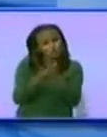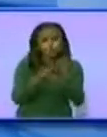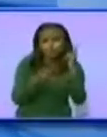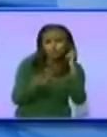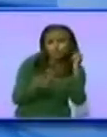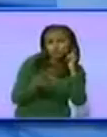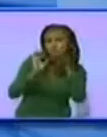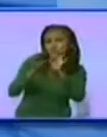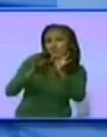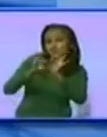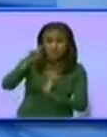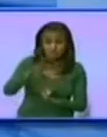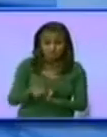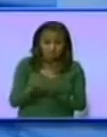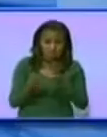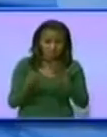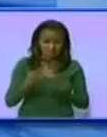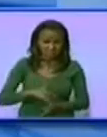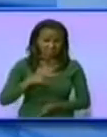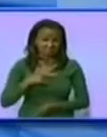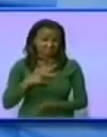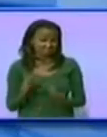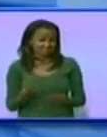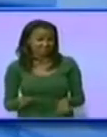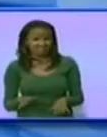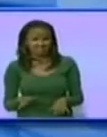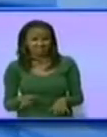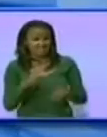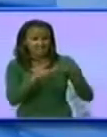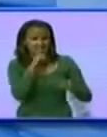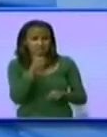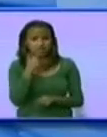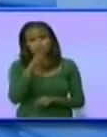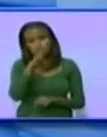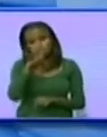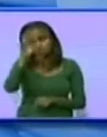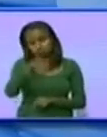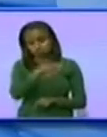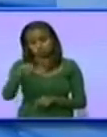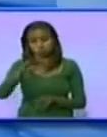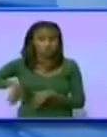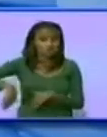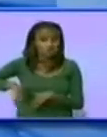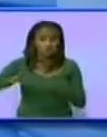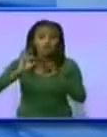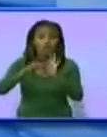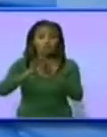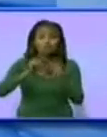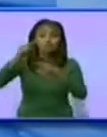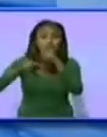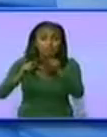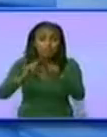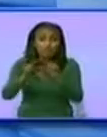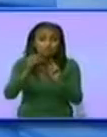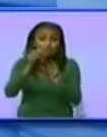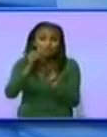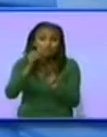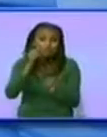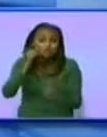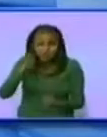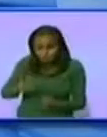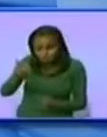ማስተርጎም ስላለብኝ ምናልባት የሆነ ደስ የማይል ስሜት እንትን ካለኝ አልሄድም ካልኩኝ እናቴም አትሄድም። ለማስተርጎም እንደሚሄድ አያውቁም።